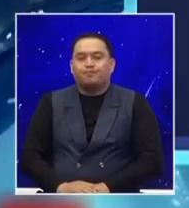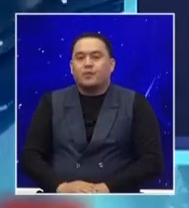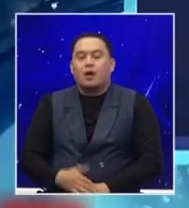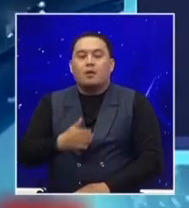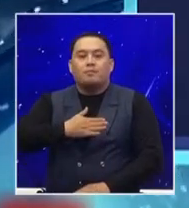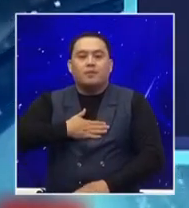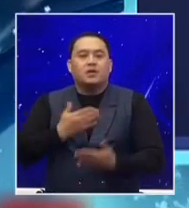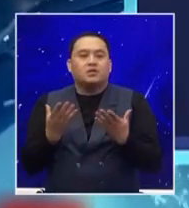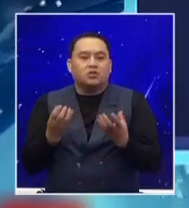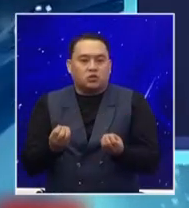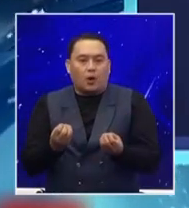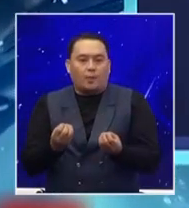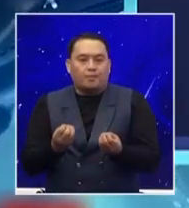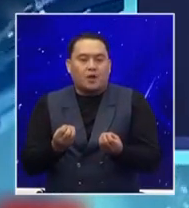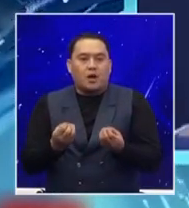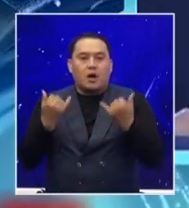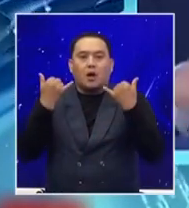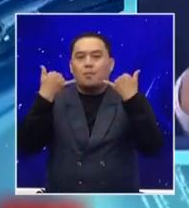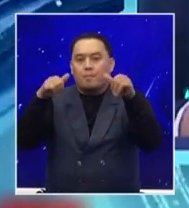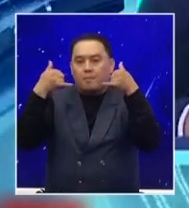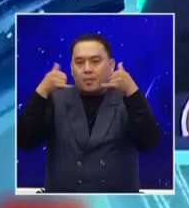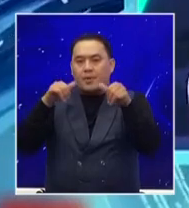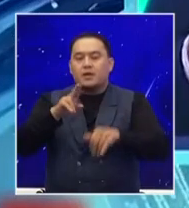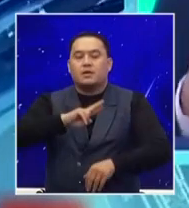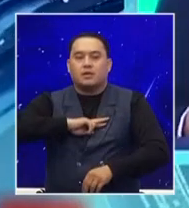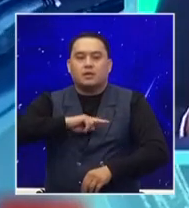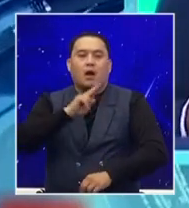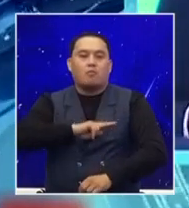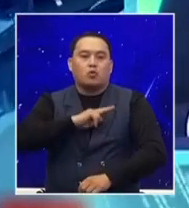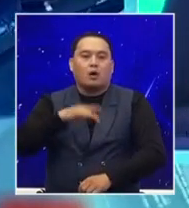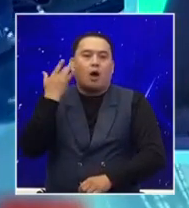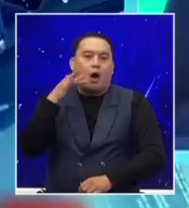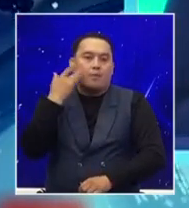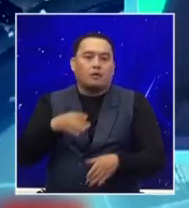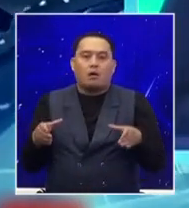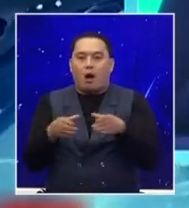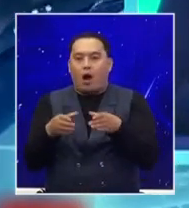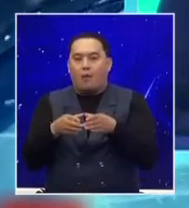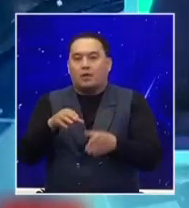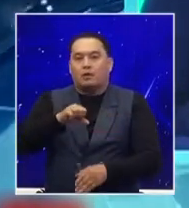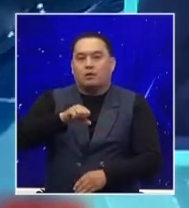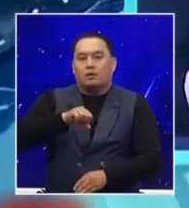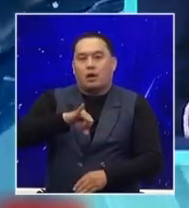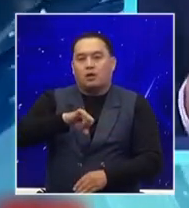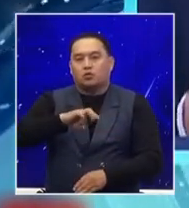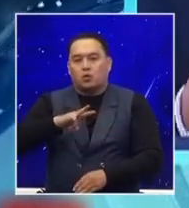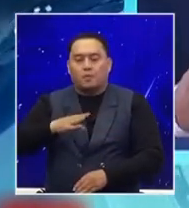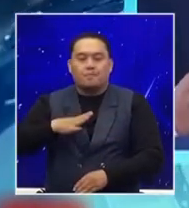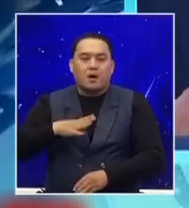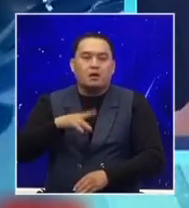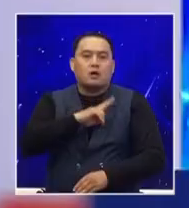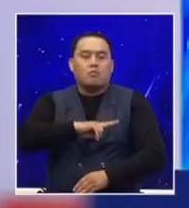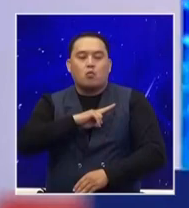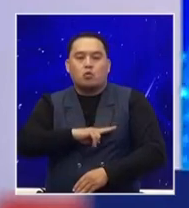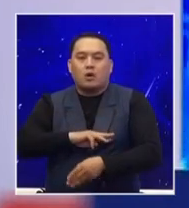того, по крупнорогатому скоту мы работаем с американской компанией Tyson. Сейчас мы с ними прорабатываем